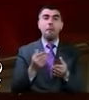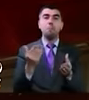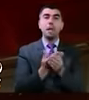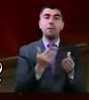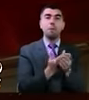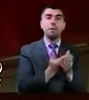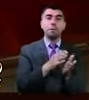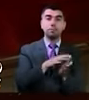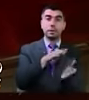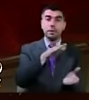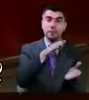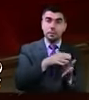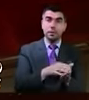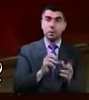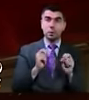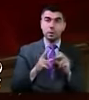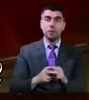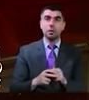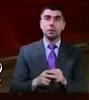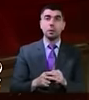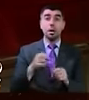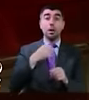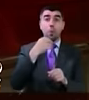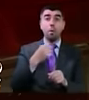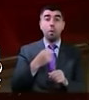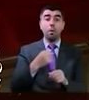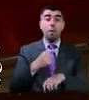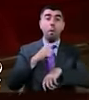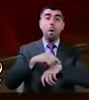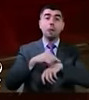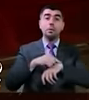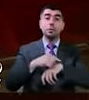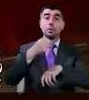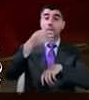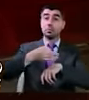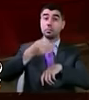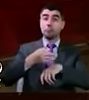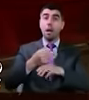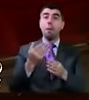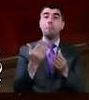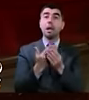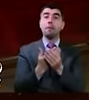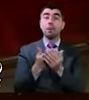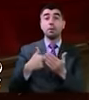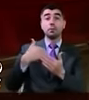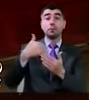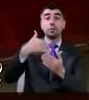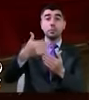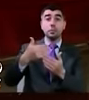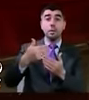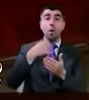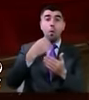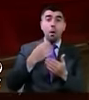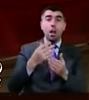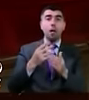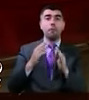القضايا سنحدث آجالا افتراضية لكل نوع من القضايا بما فيها القضايا